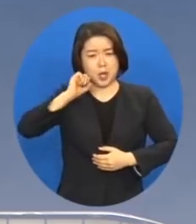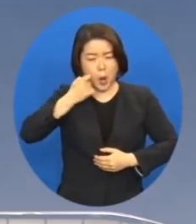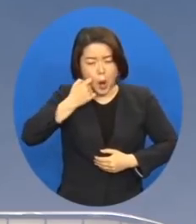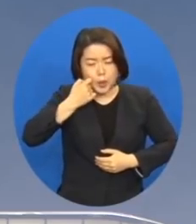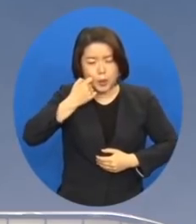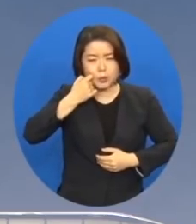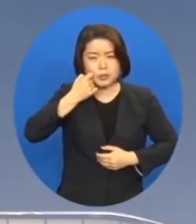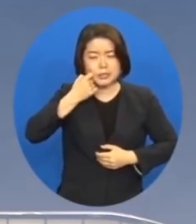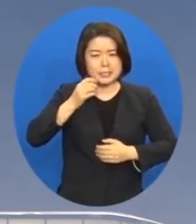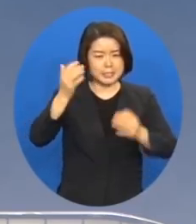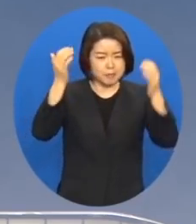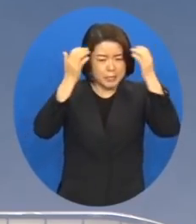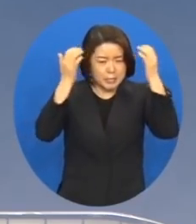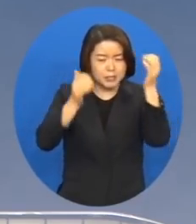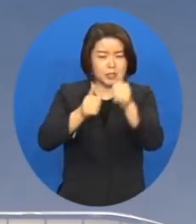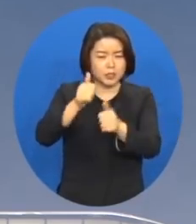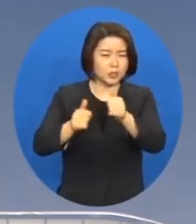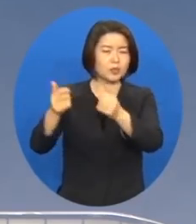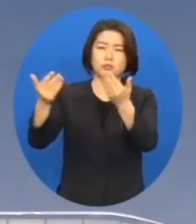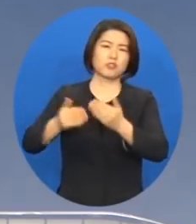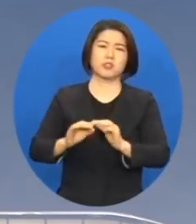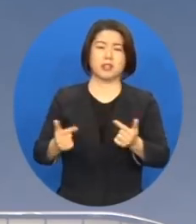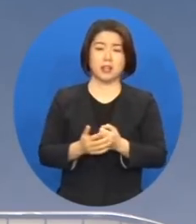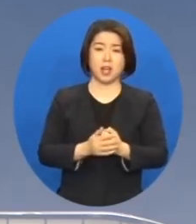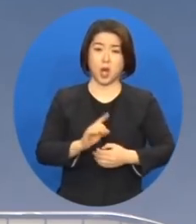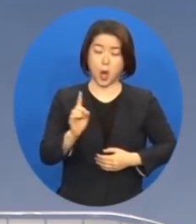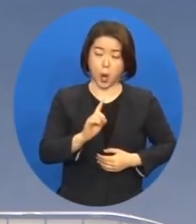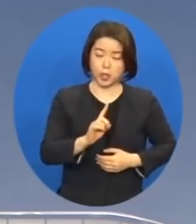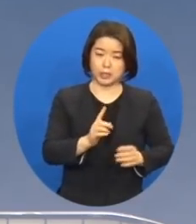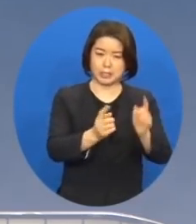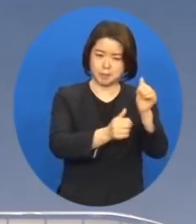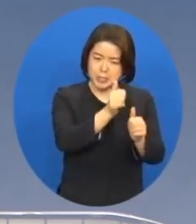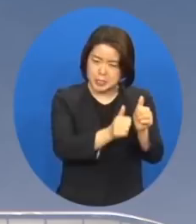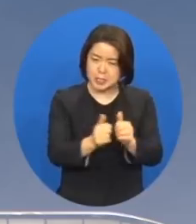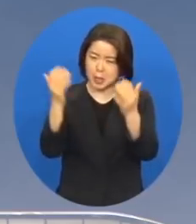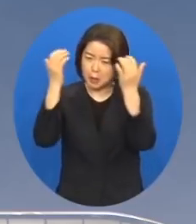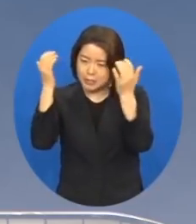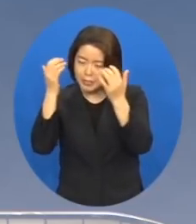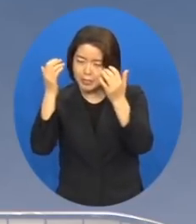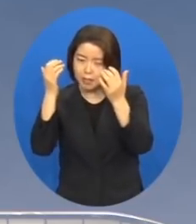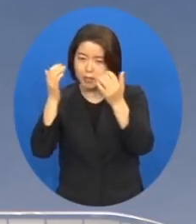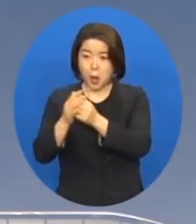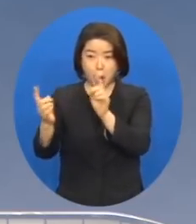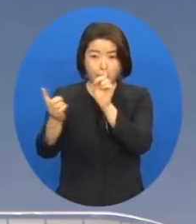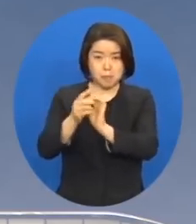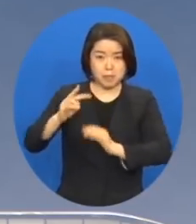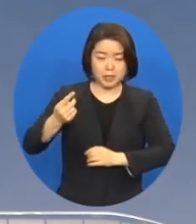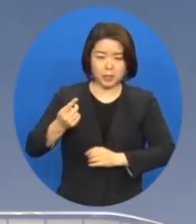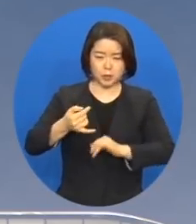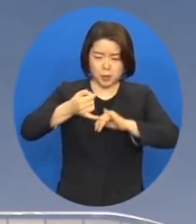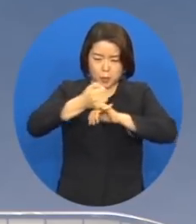주시지 않아요. 우리가 어떤 시련과 시험을 만나면 반드시 이길 길을 열어주세요.